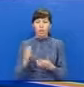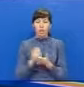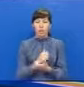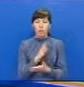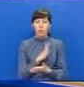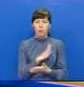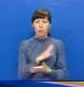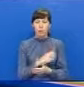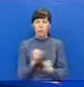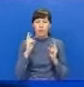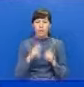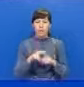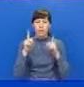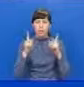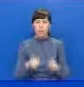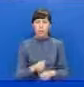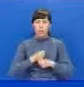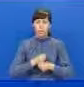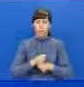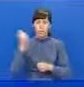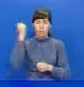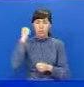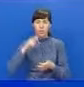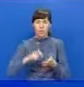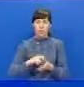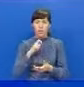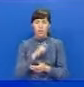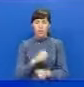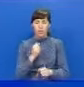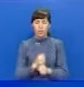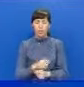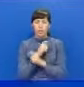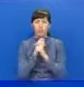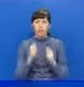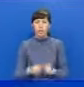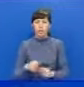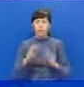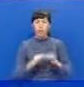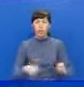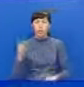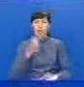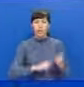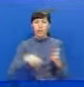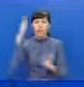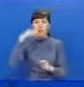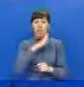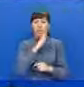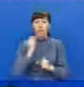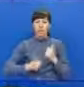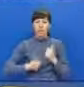болды. Арнайы диплом кубоктар мен алғыс хаттар ұстаз еңбегіне, бала ізденісіне, атана